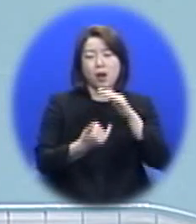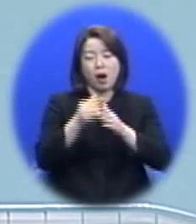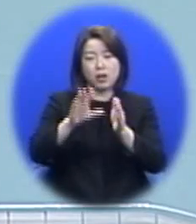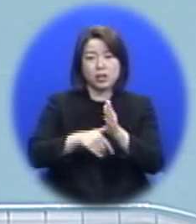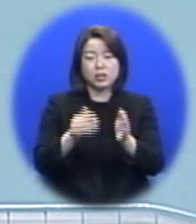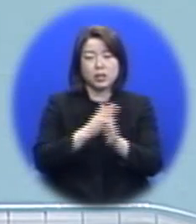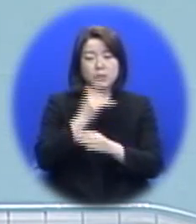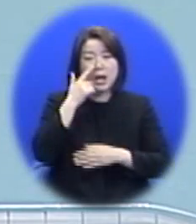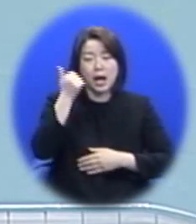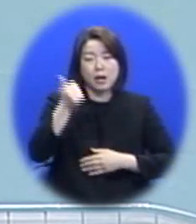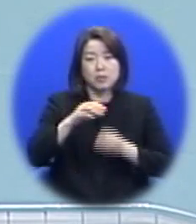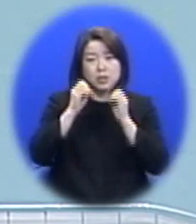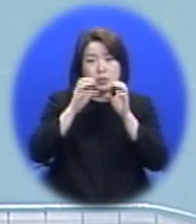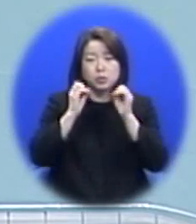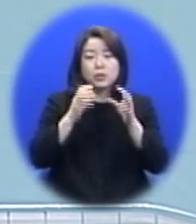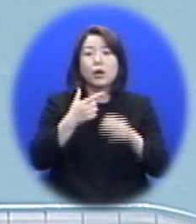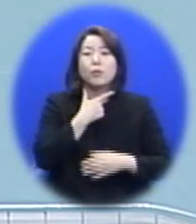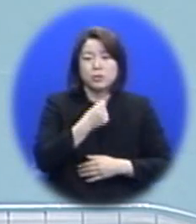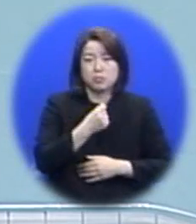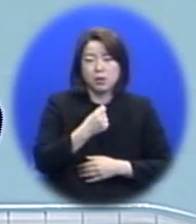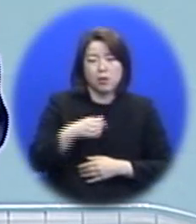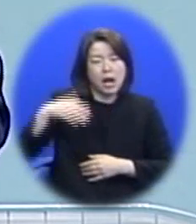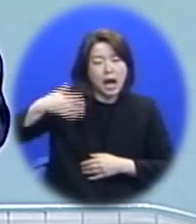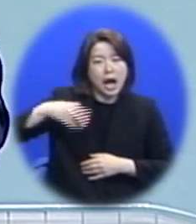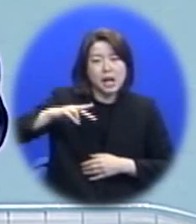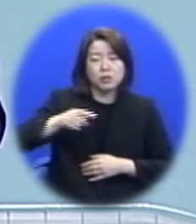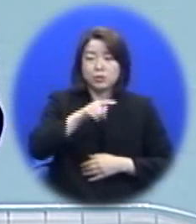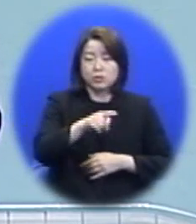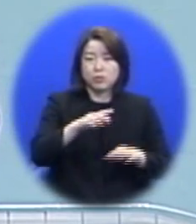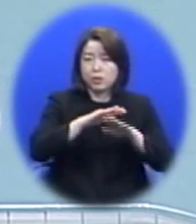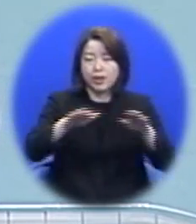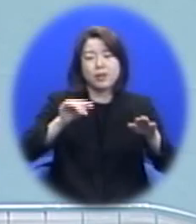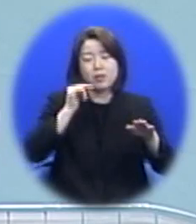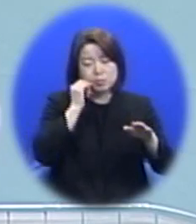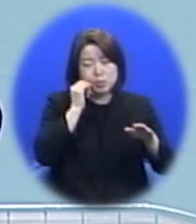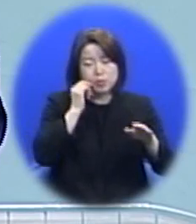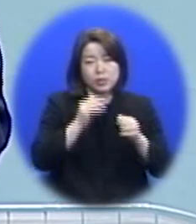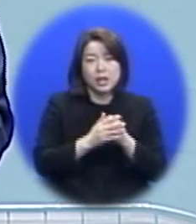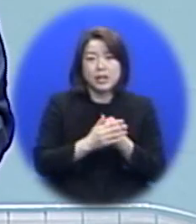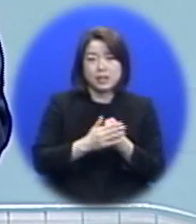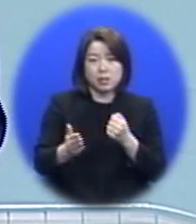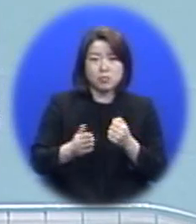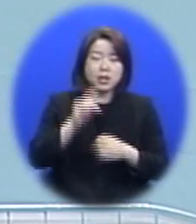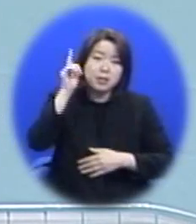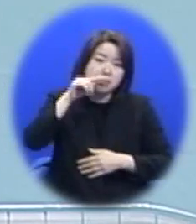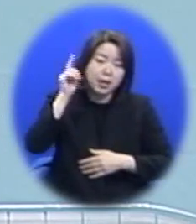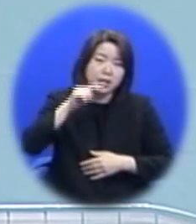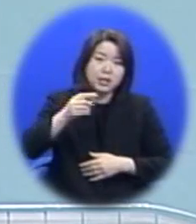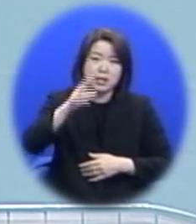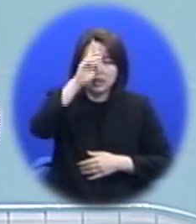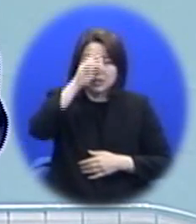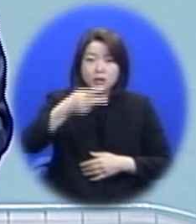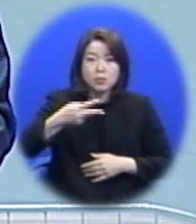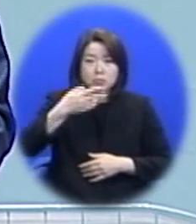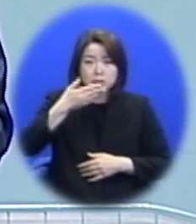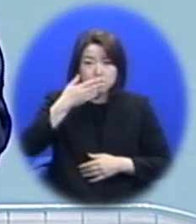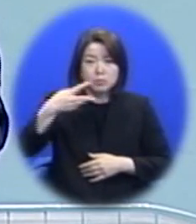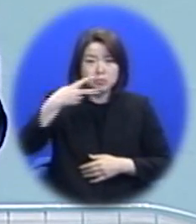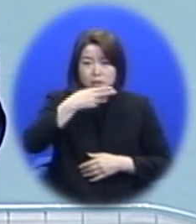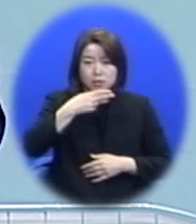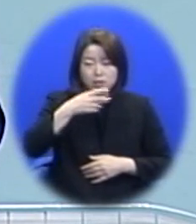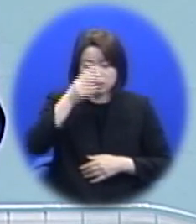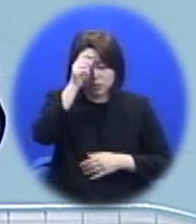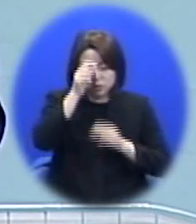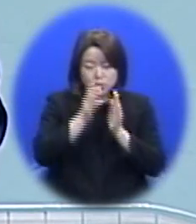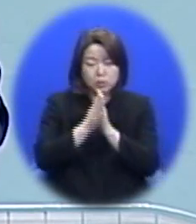아버지를 전도하려 했지만 아직까지도 그것을 해결하지 못했습니다. 그래서 매일 점심 금식으로